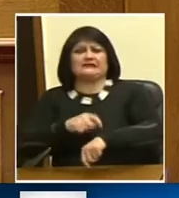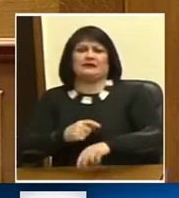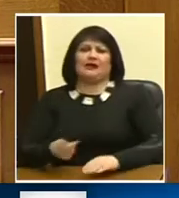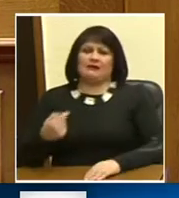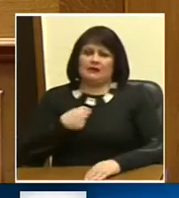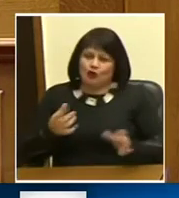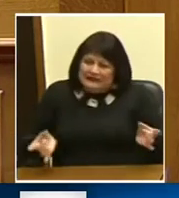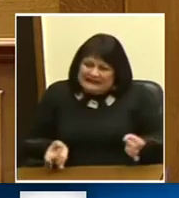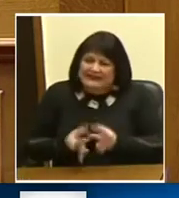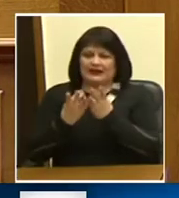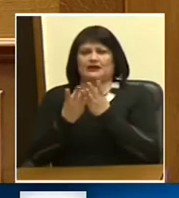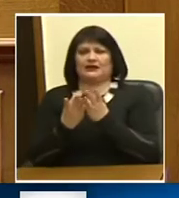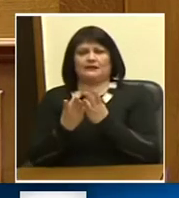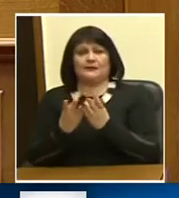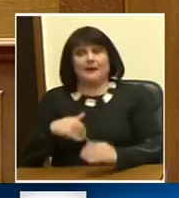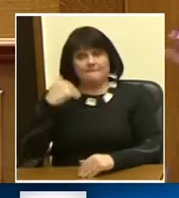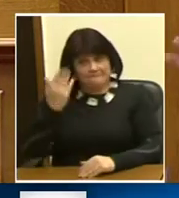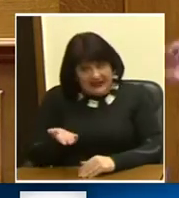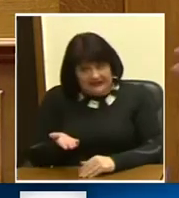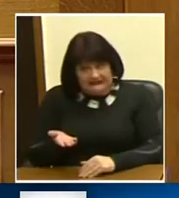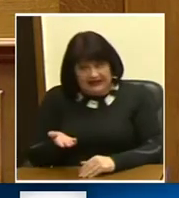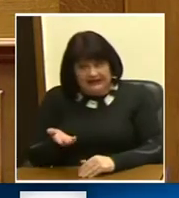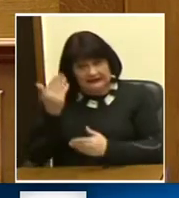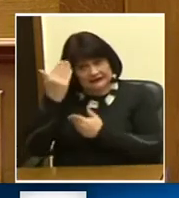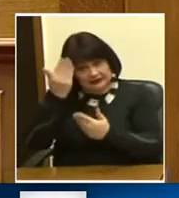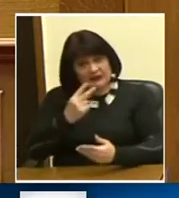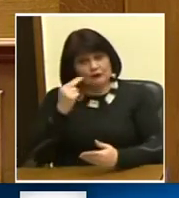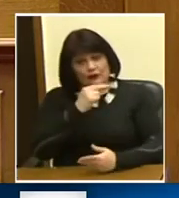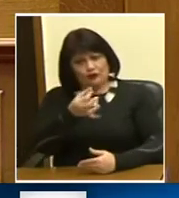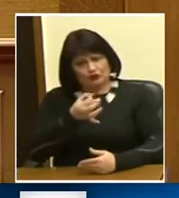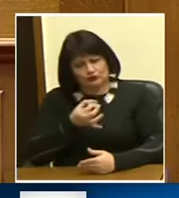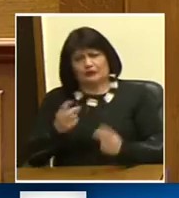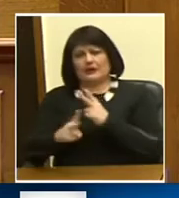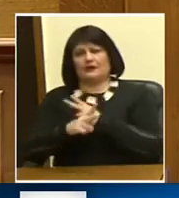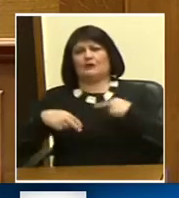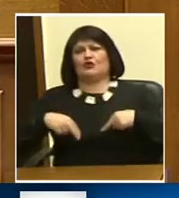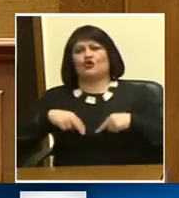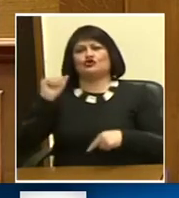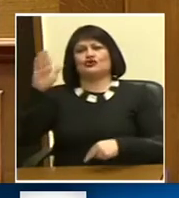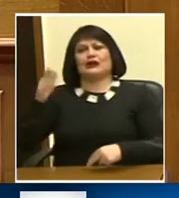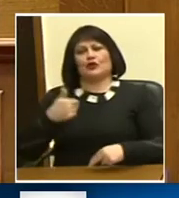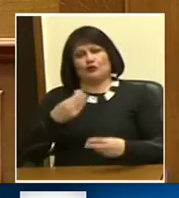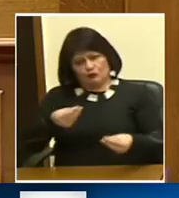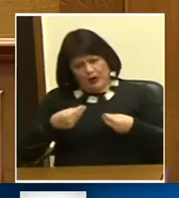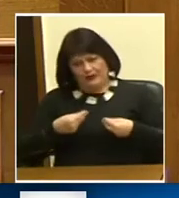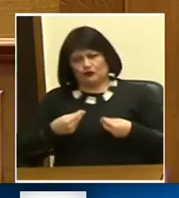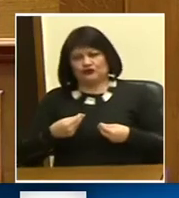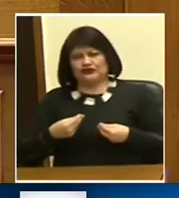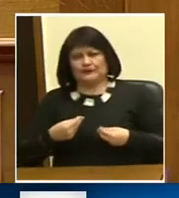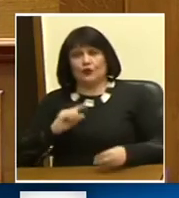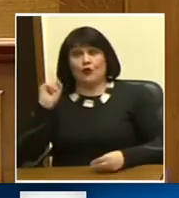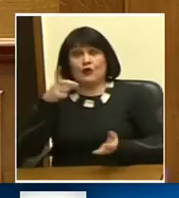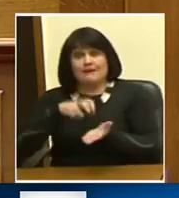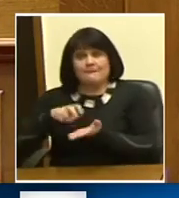να οριστώ αμέσως μετά την τιμή από τον Πρωθυπουργό αναπληρώτρια Υπουργός Εξωτερικών. Όλοι οι πρέσβεις